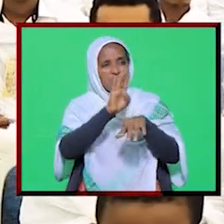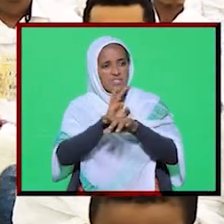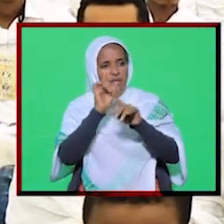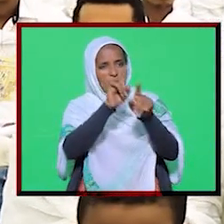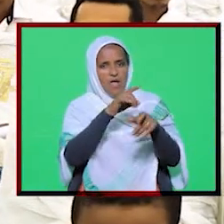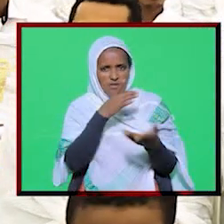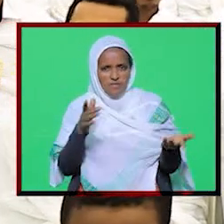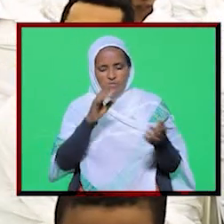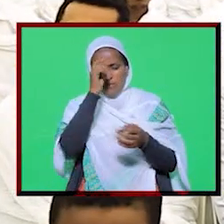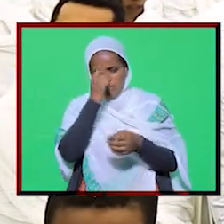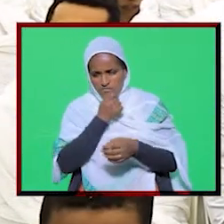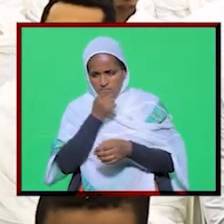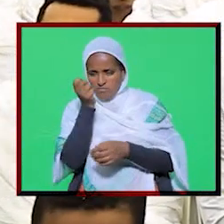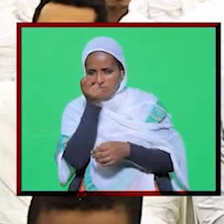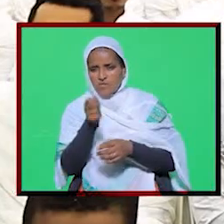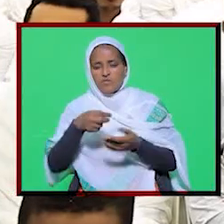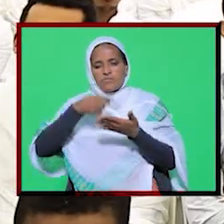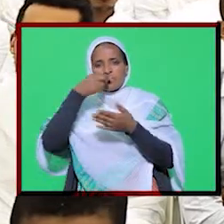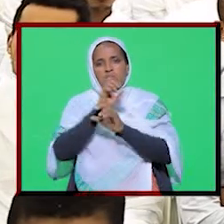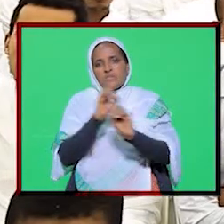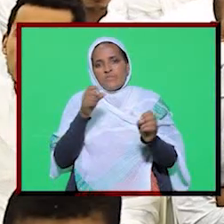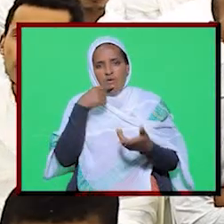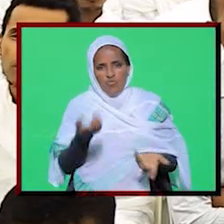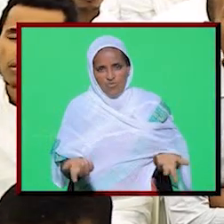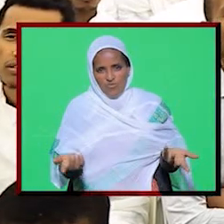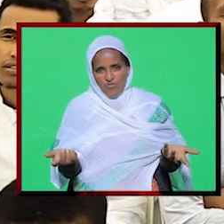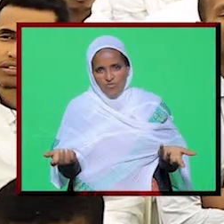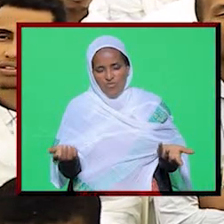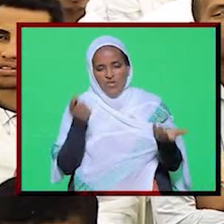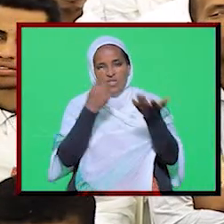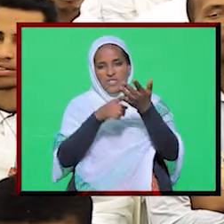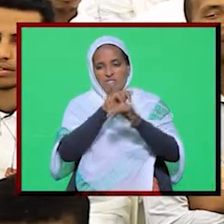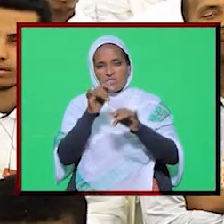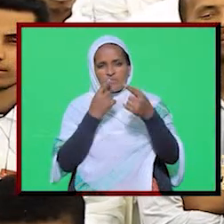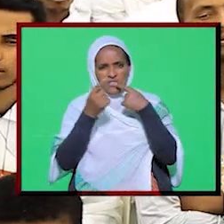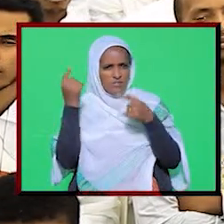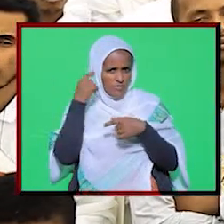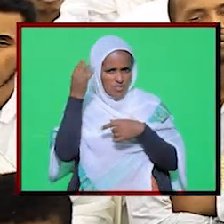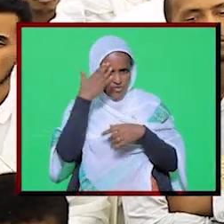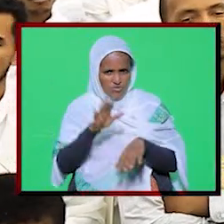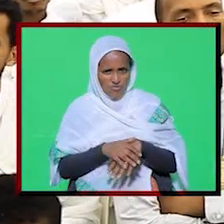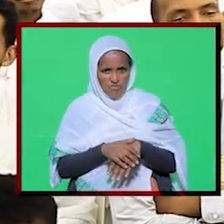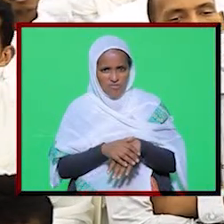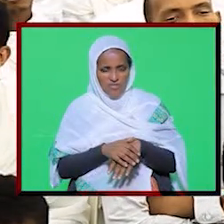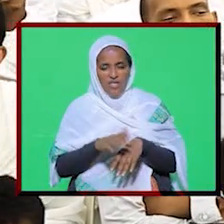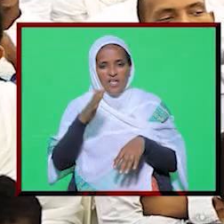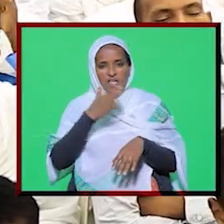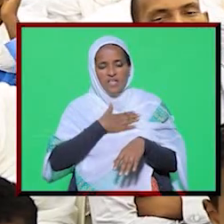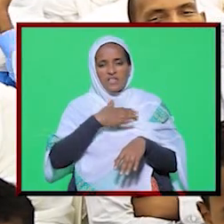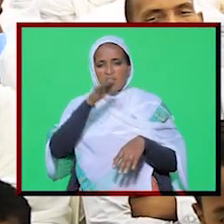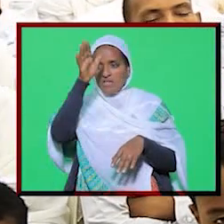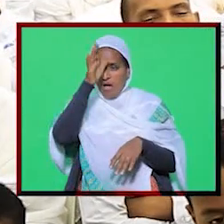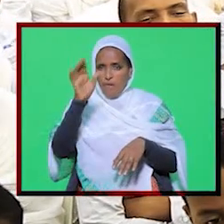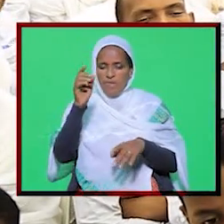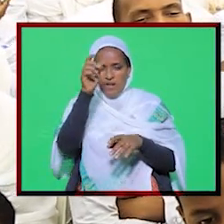ክርስቲያንም አልሄድ መስቀልም አልሳለም ስጋ ወደሙም አልቀበላል። እንዲህ አይነት ንግግር ሰምታችሁ አታውቁ? እኔ የአባ